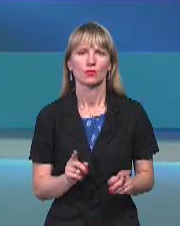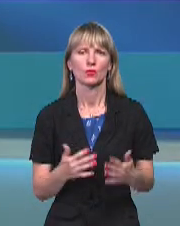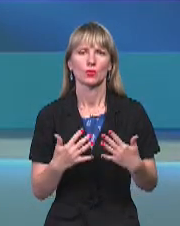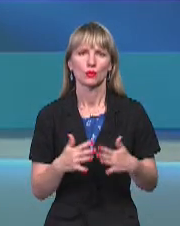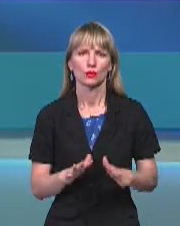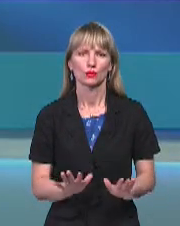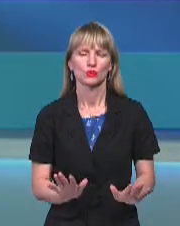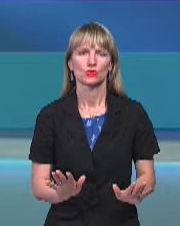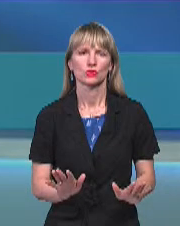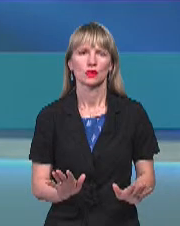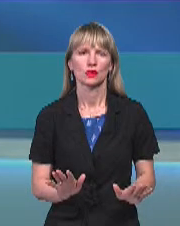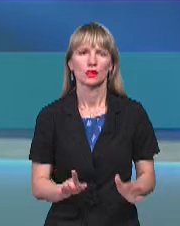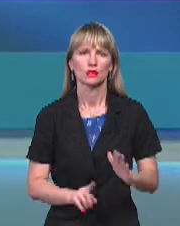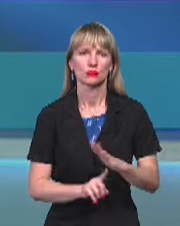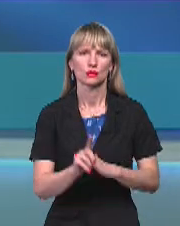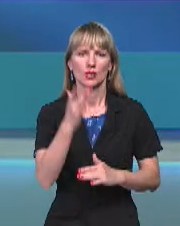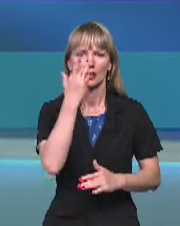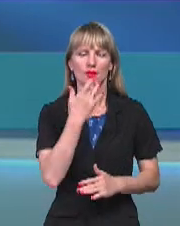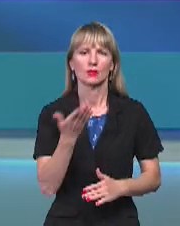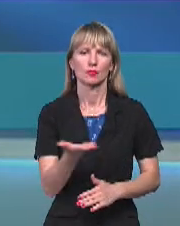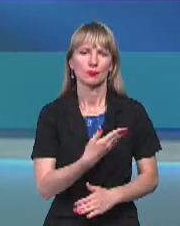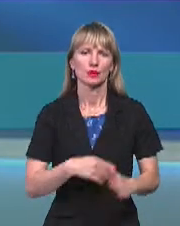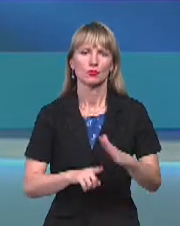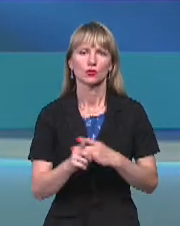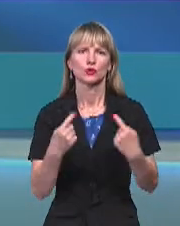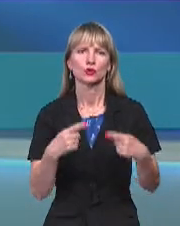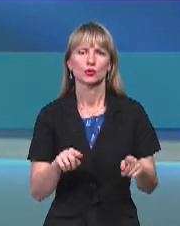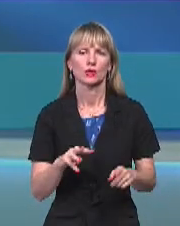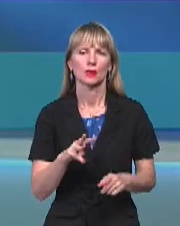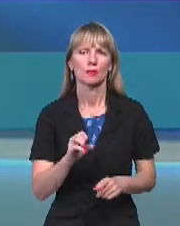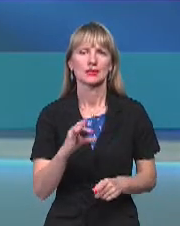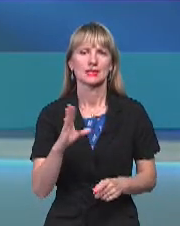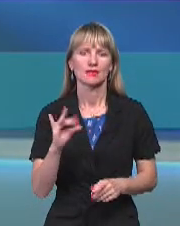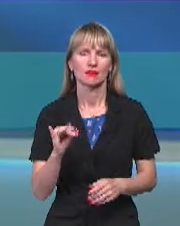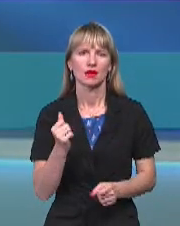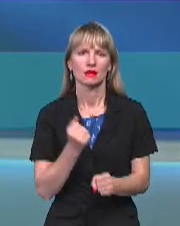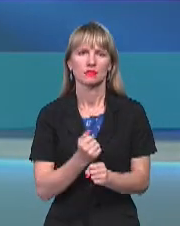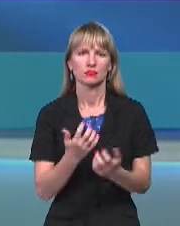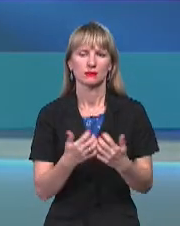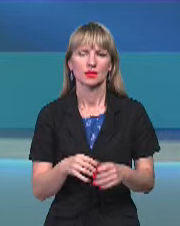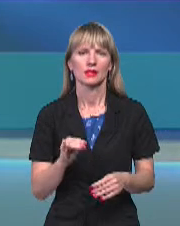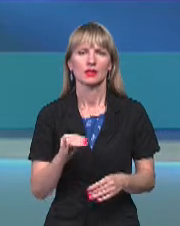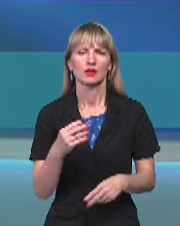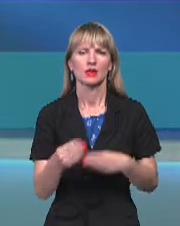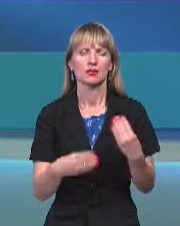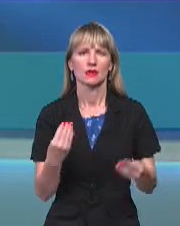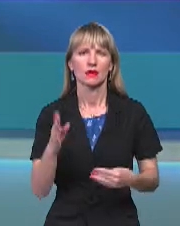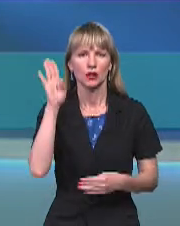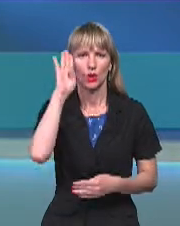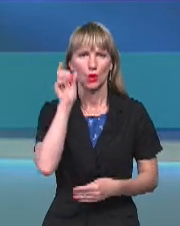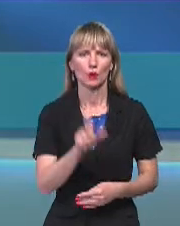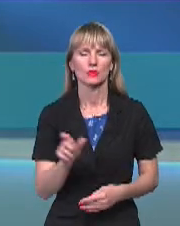вже з початку літа ми почнемо інші масиви розробляти і роздавати